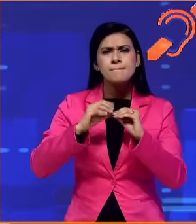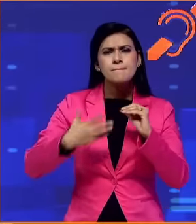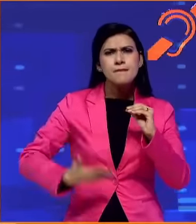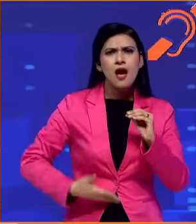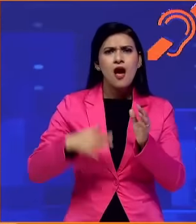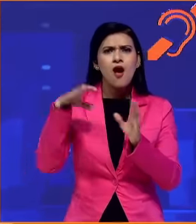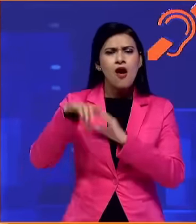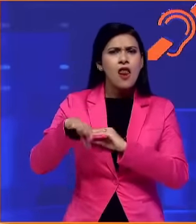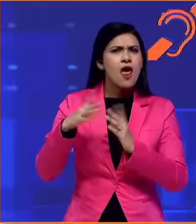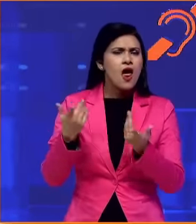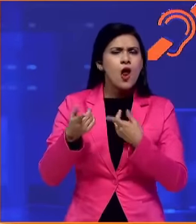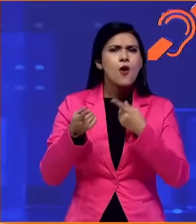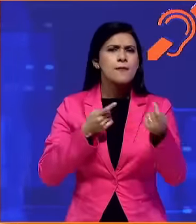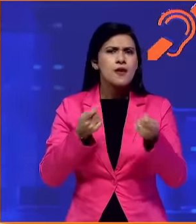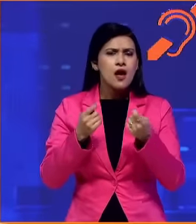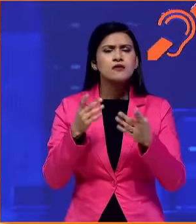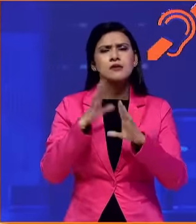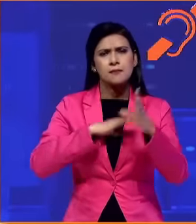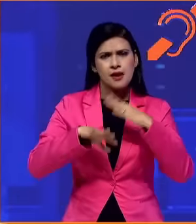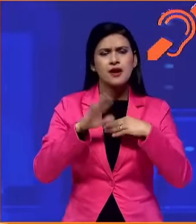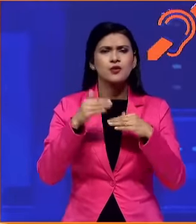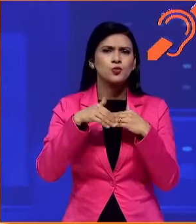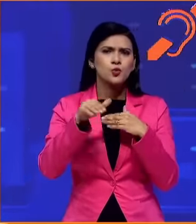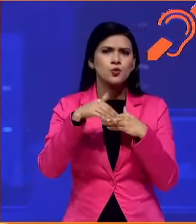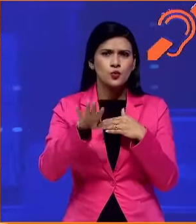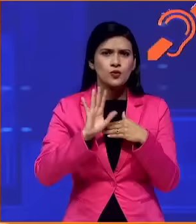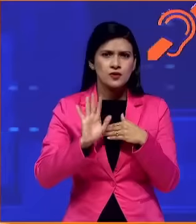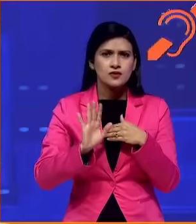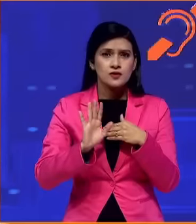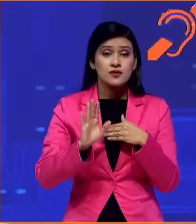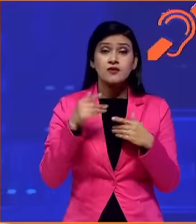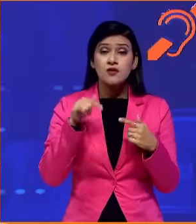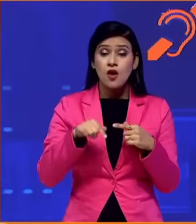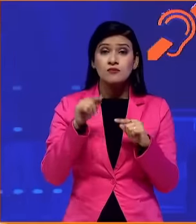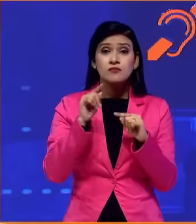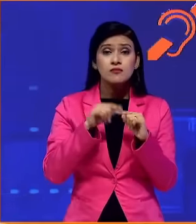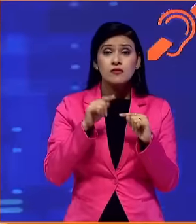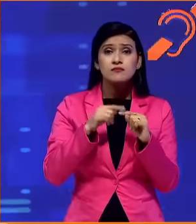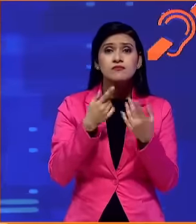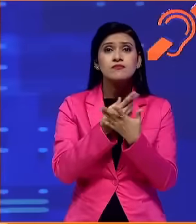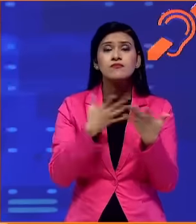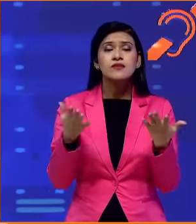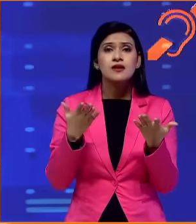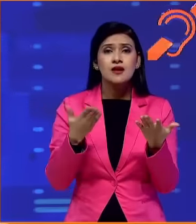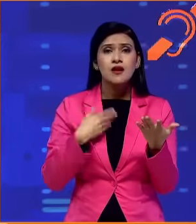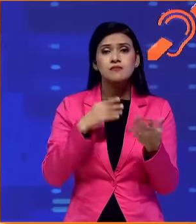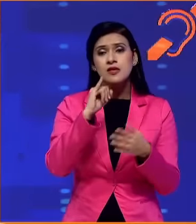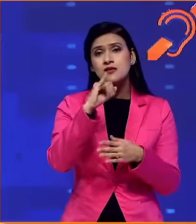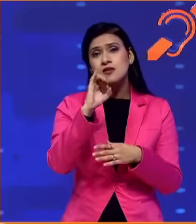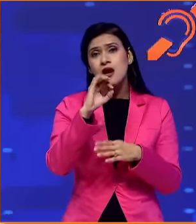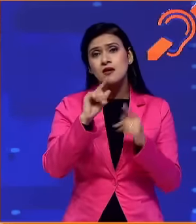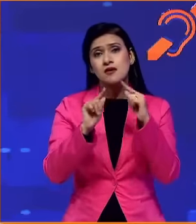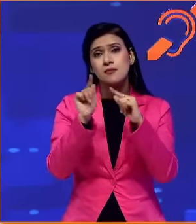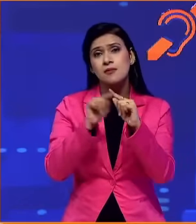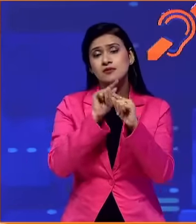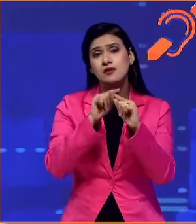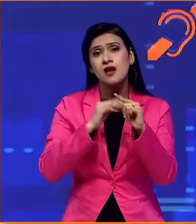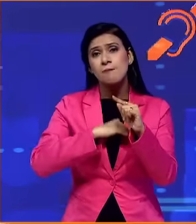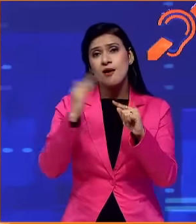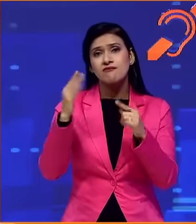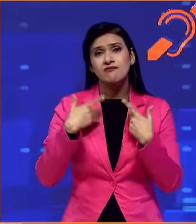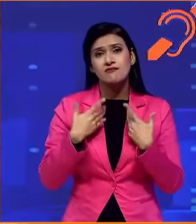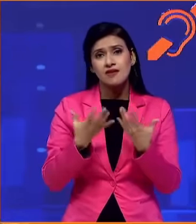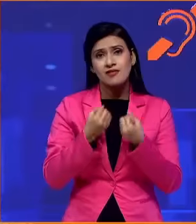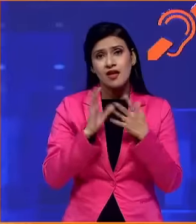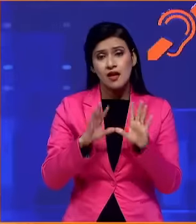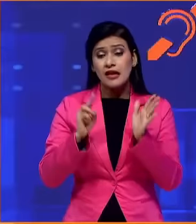गठबंधन सहयोगियोंकेवोटोंकोजोड़तेहैं,तोउन्हें 60%सेअधिकवोटमिलेहैं,औरएनडीएसहयोगियोंको 35%सेकमवोट